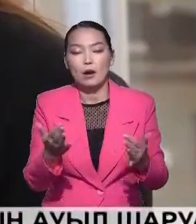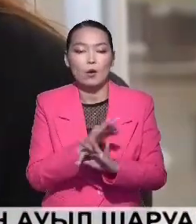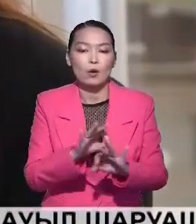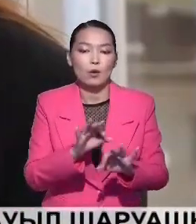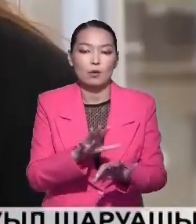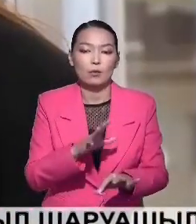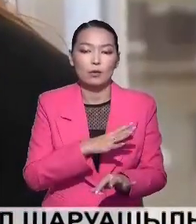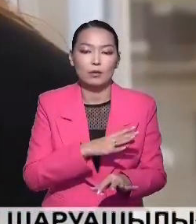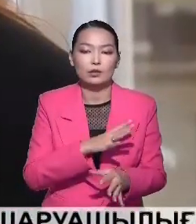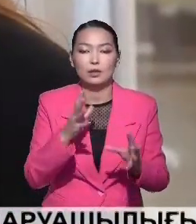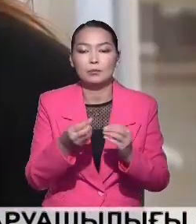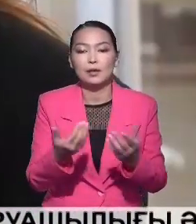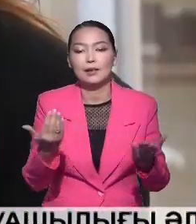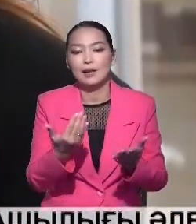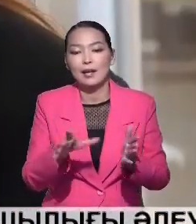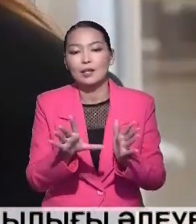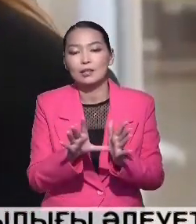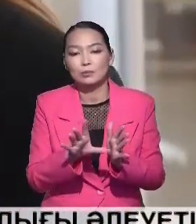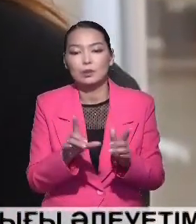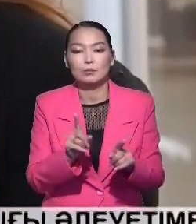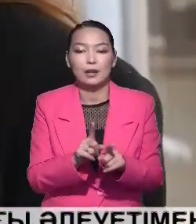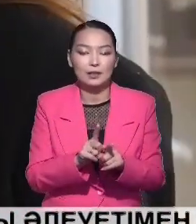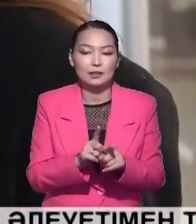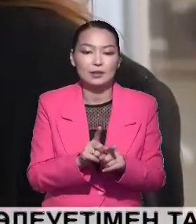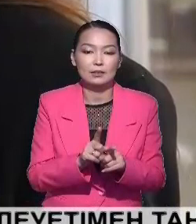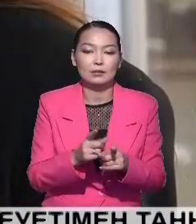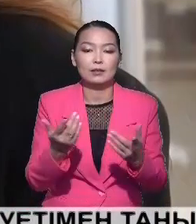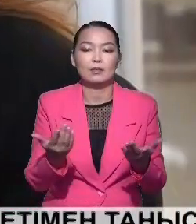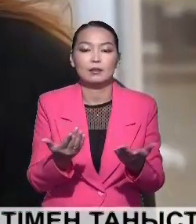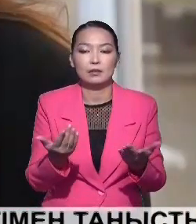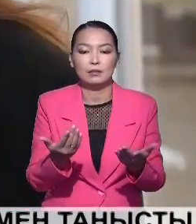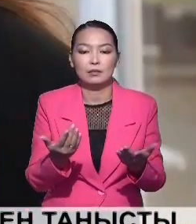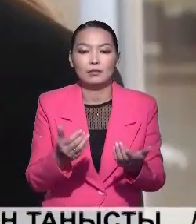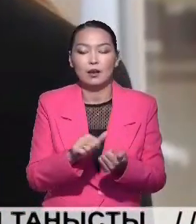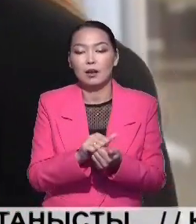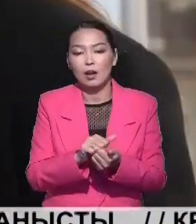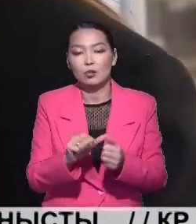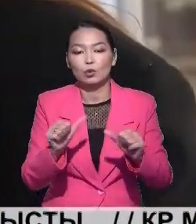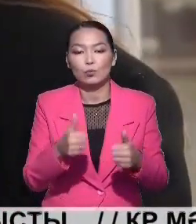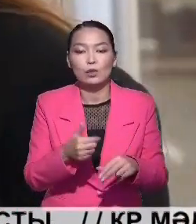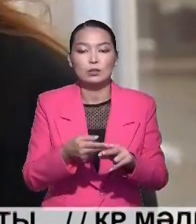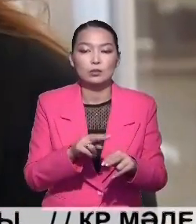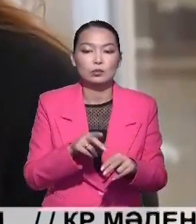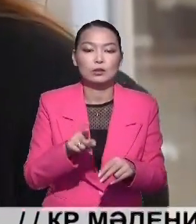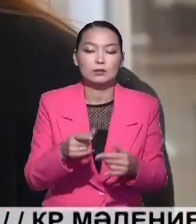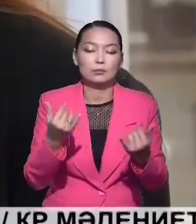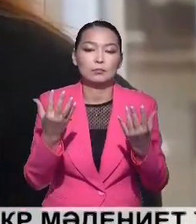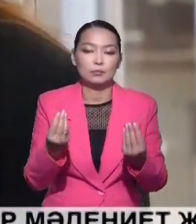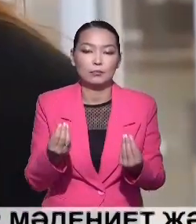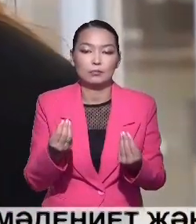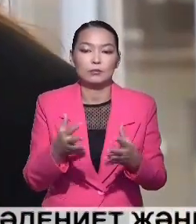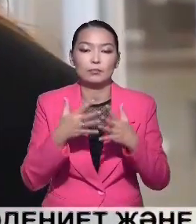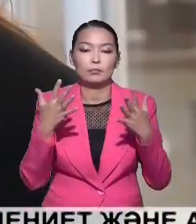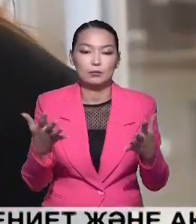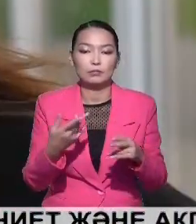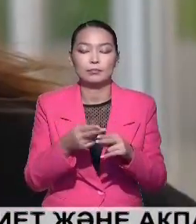Жалпы қандай, мысалы, электронды түрде ма, немесе қағаз жүзінде ма, осы жөнінде бүгін үлкен